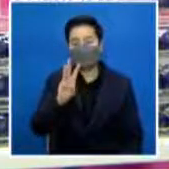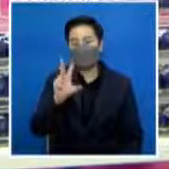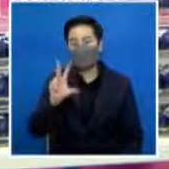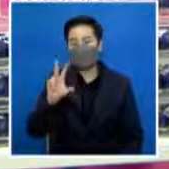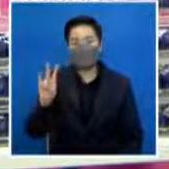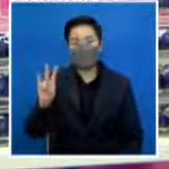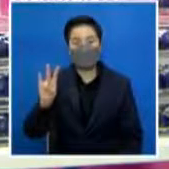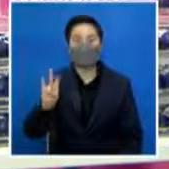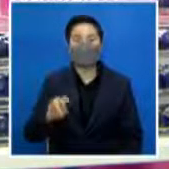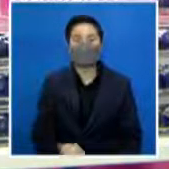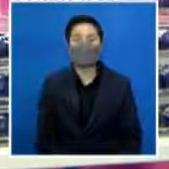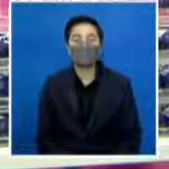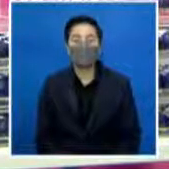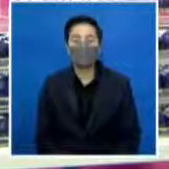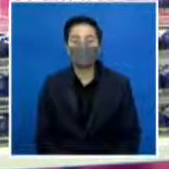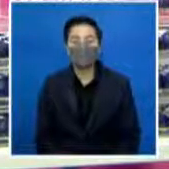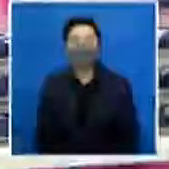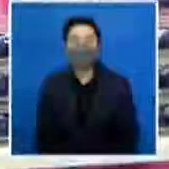1187637